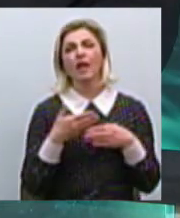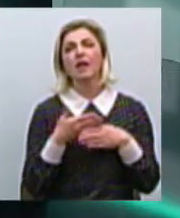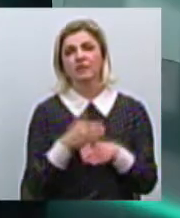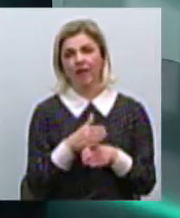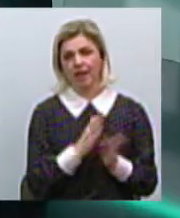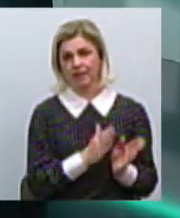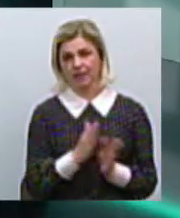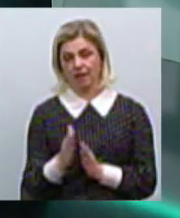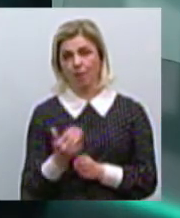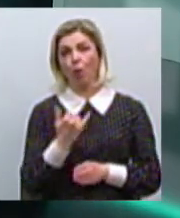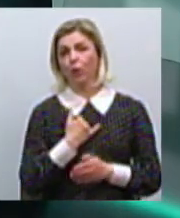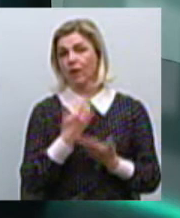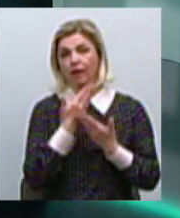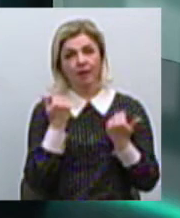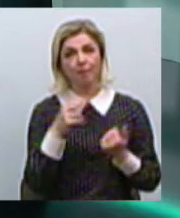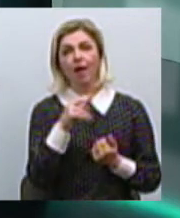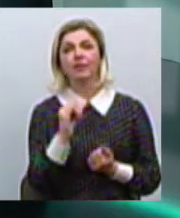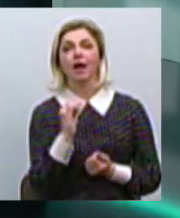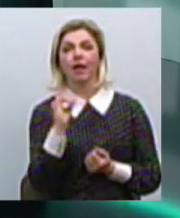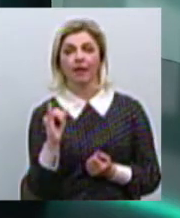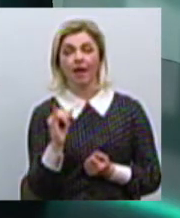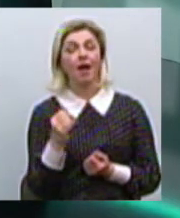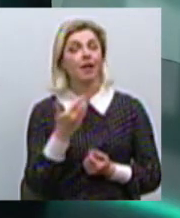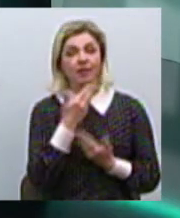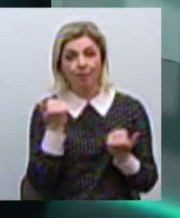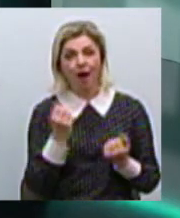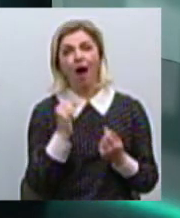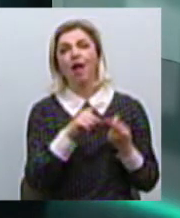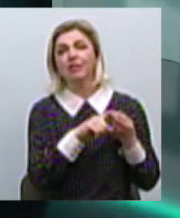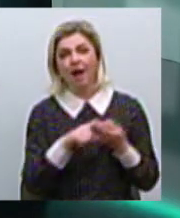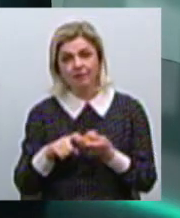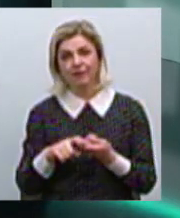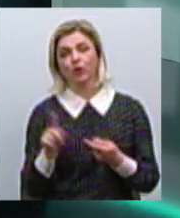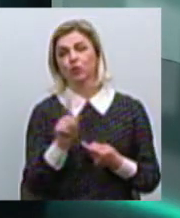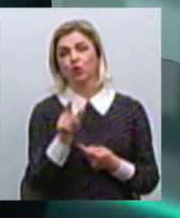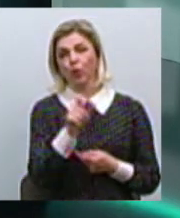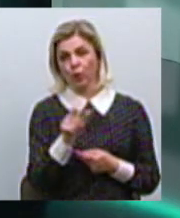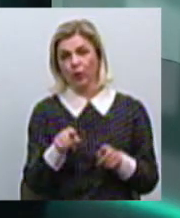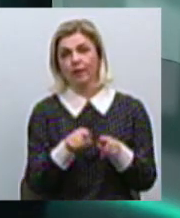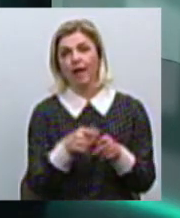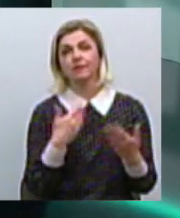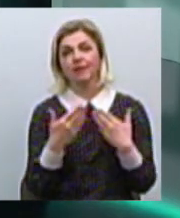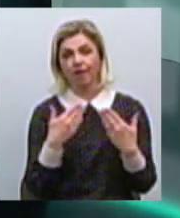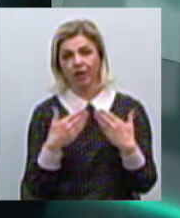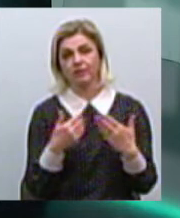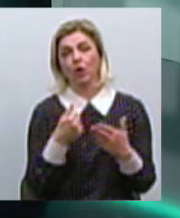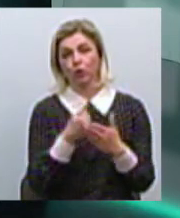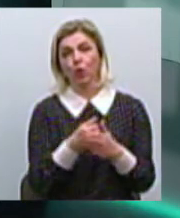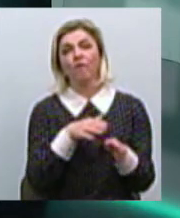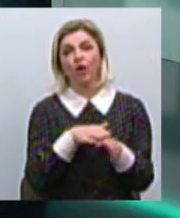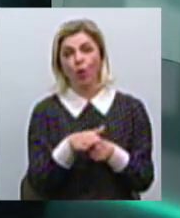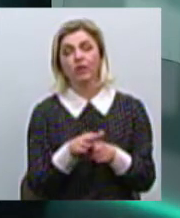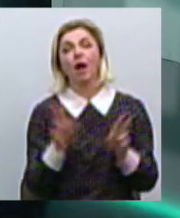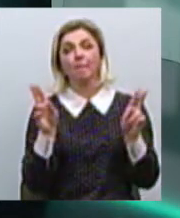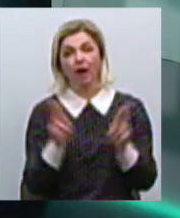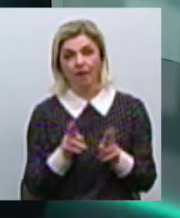немає ДАІ більше, метро. Його та немає. Але наслідки того, що люди так ставляться до виконання правил